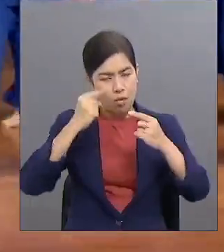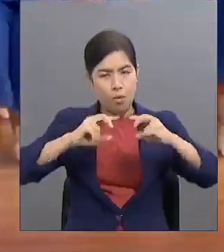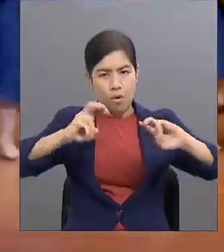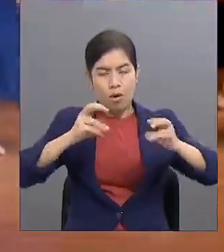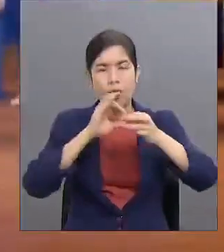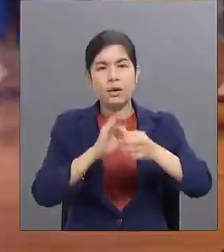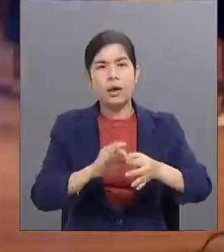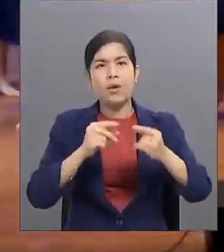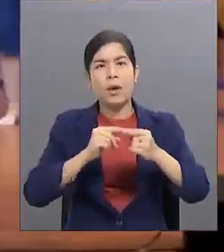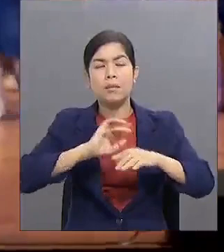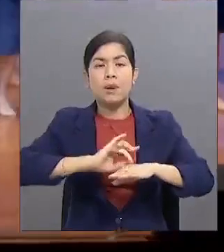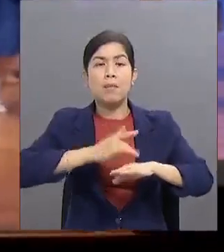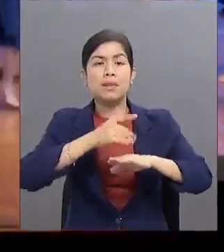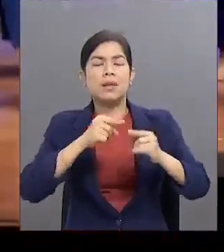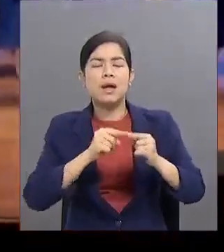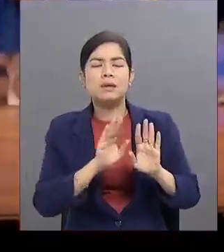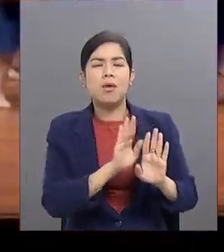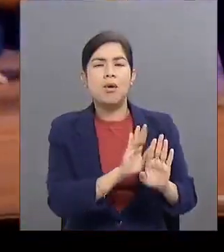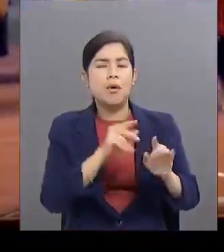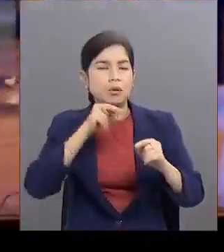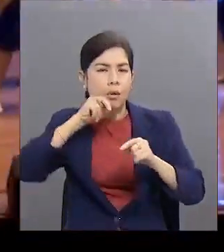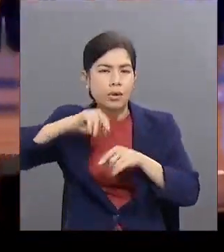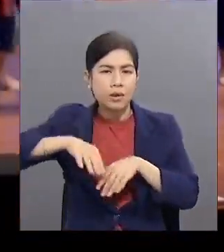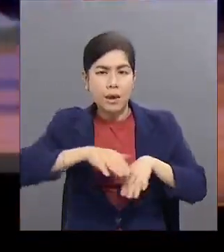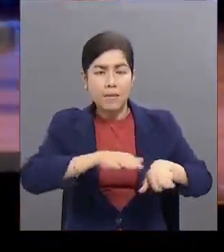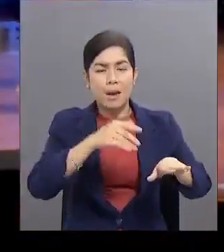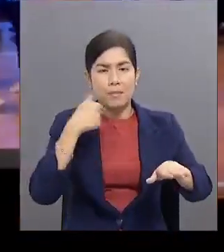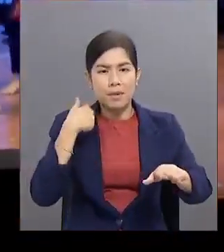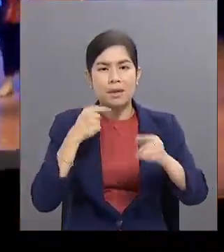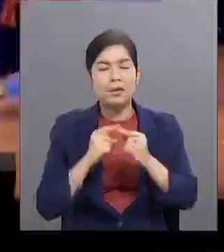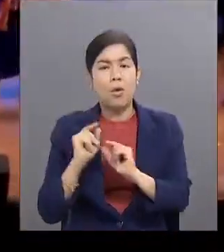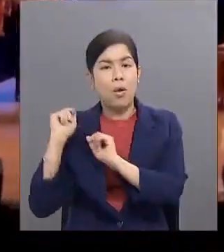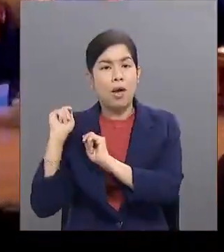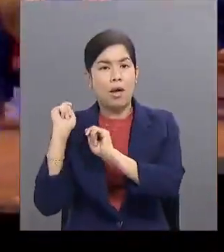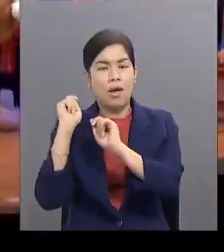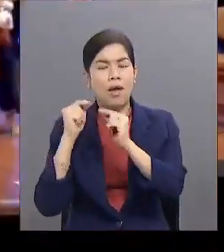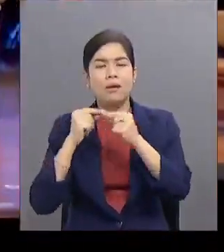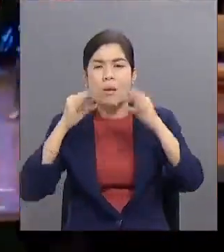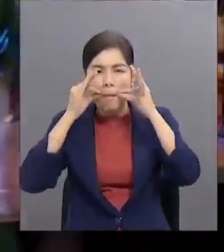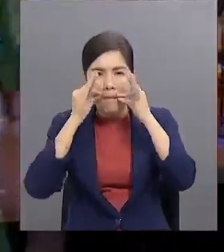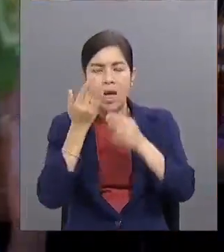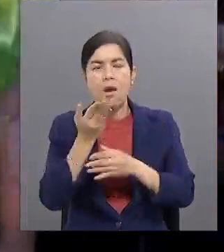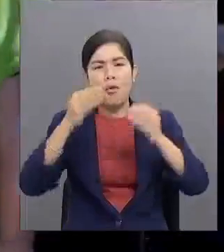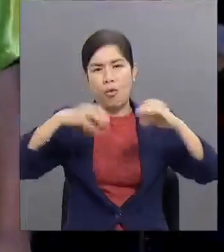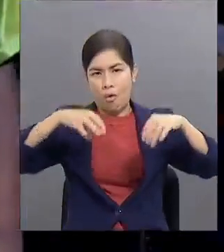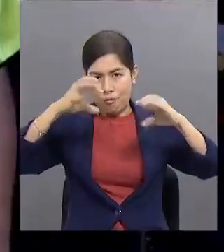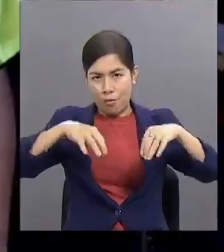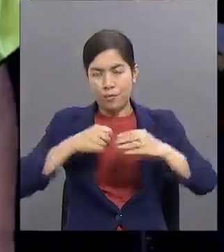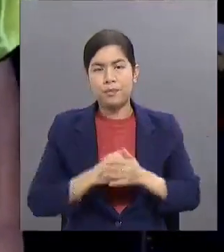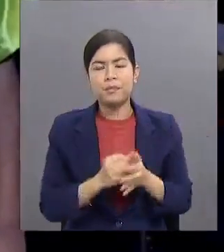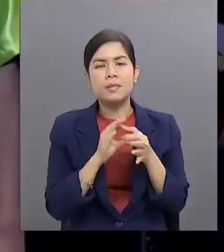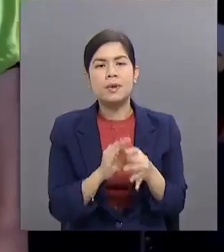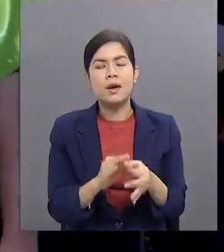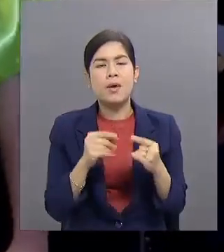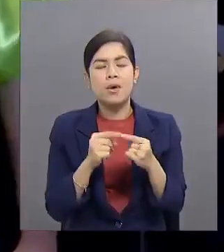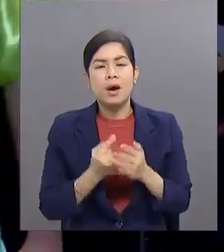น้ำคงการเล่นตามประเพณีเช่นการแห่นางแมวขอฝนการเล่นเพลงเรือและบทเพลงเต้นกำรำเคียว